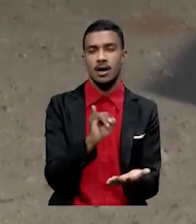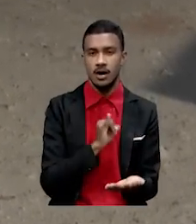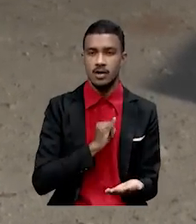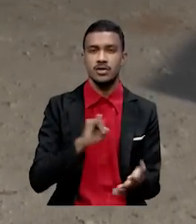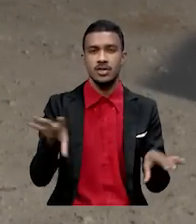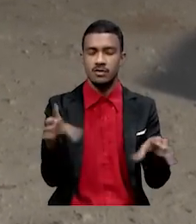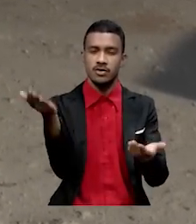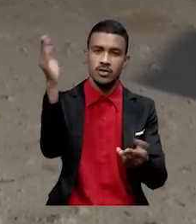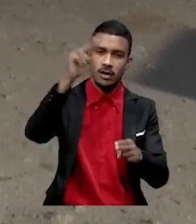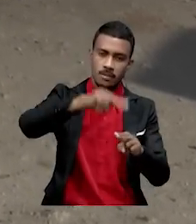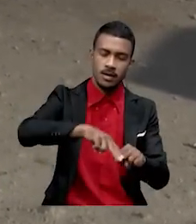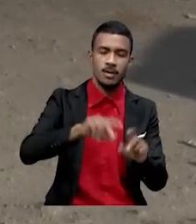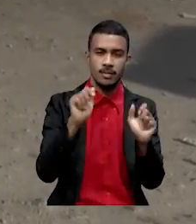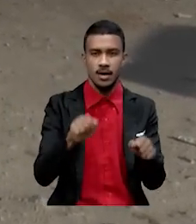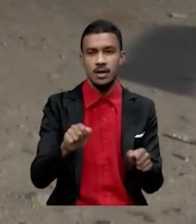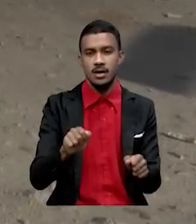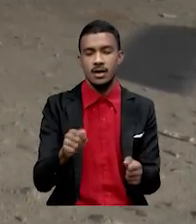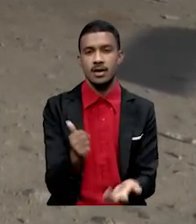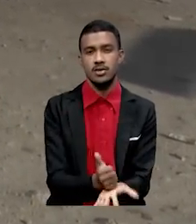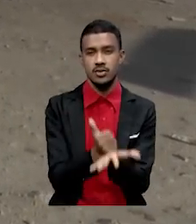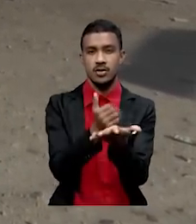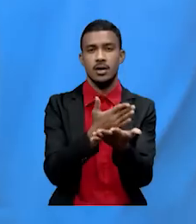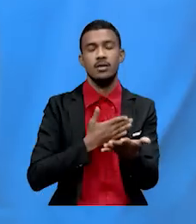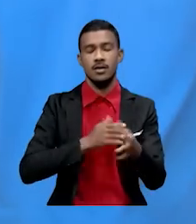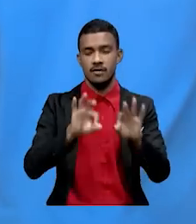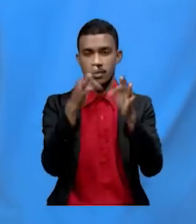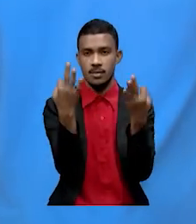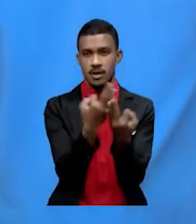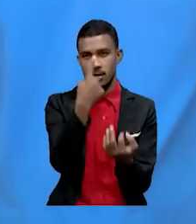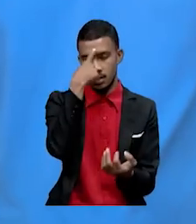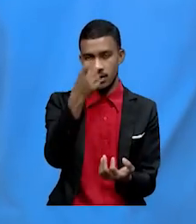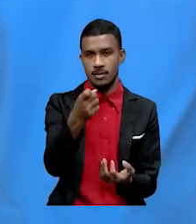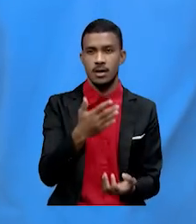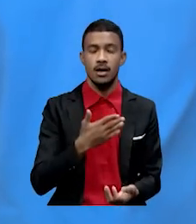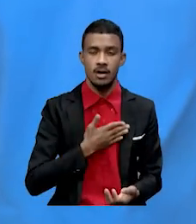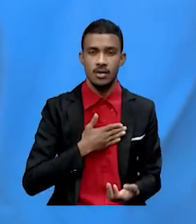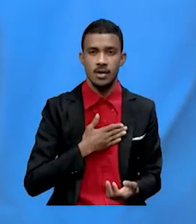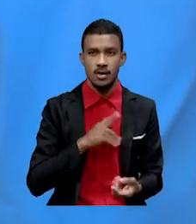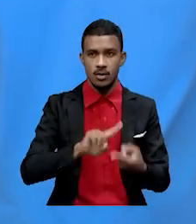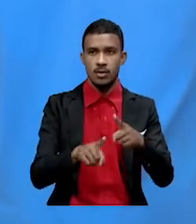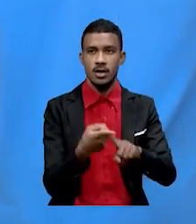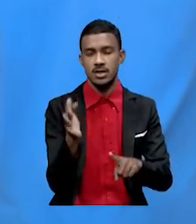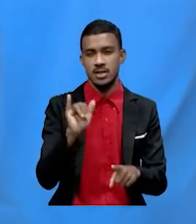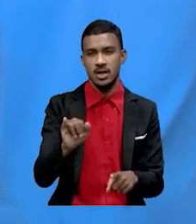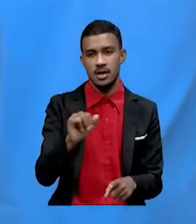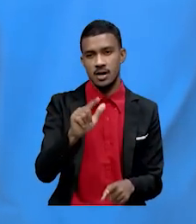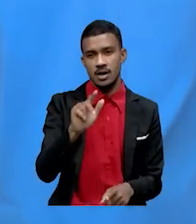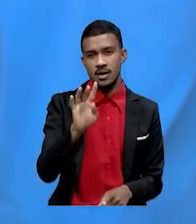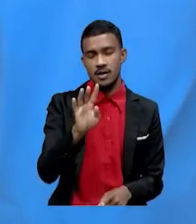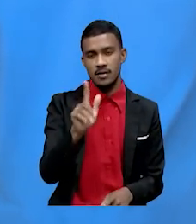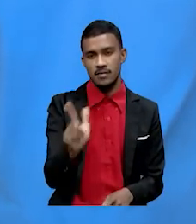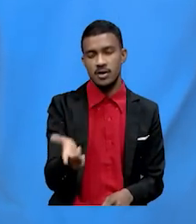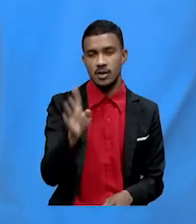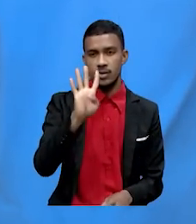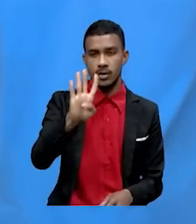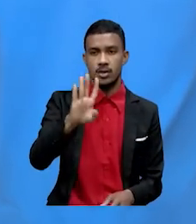I se senta au nia familia. Tamba nia malo kutira balo. O di ambe 24 anos nia